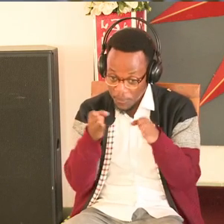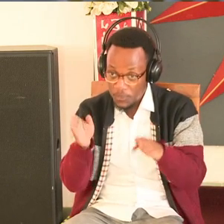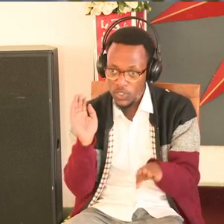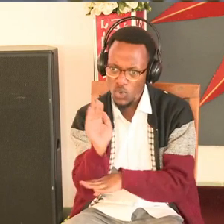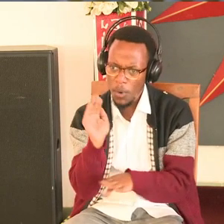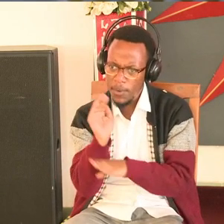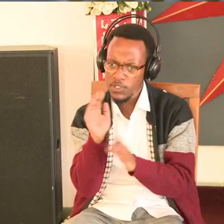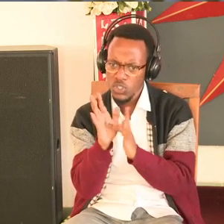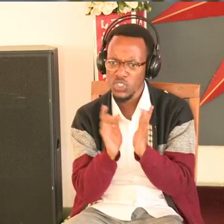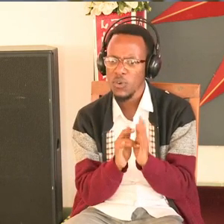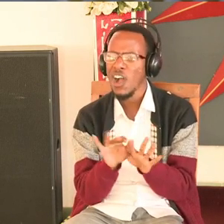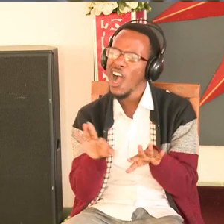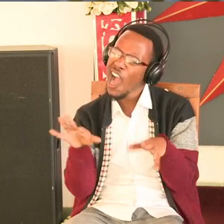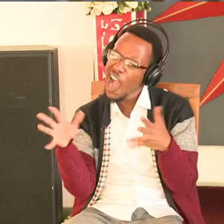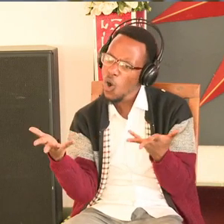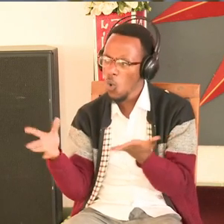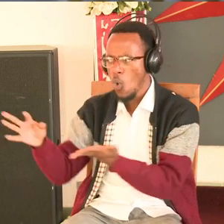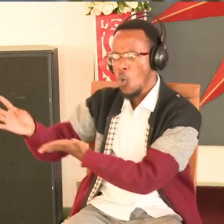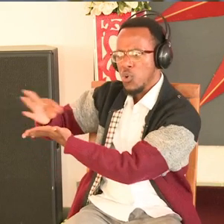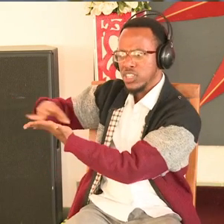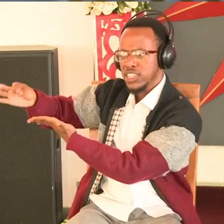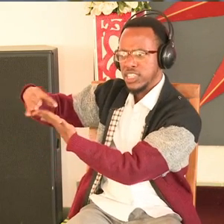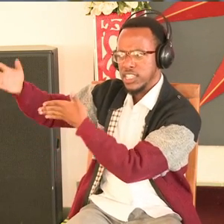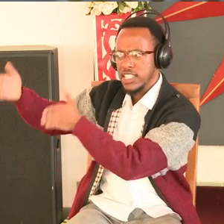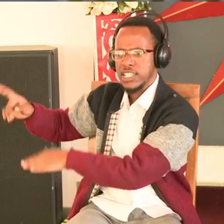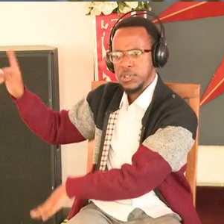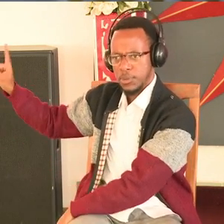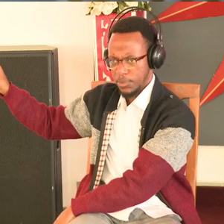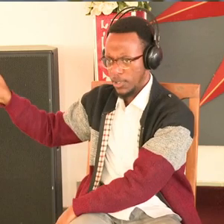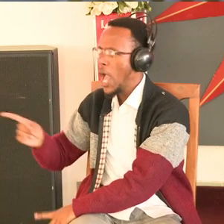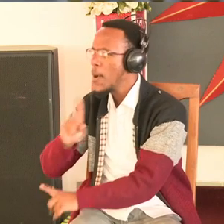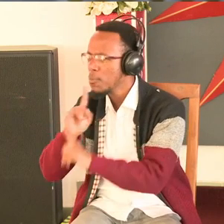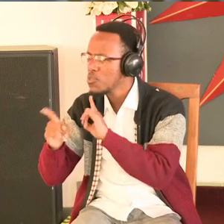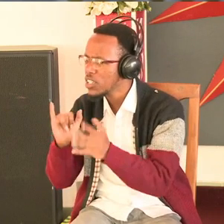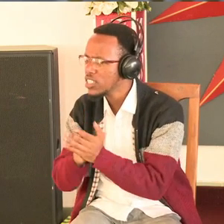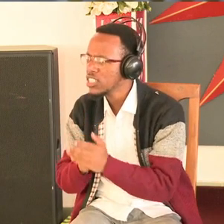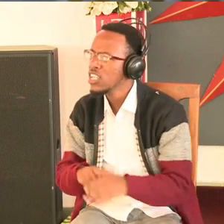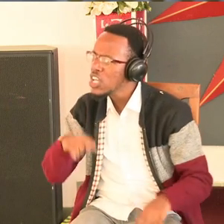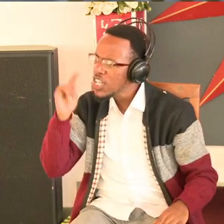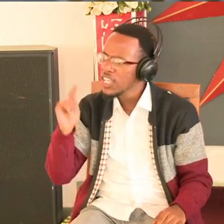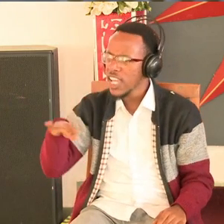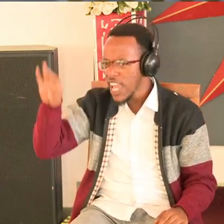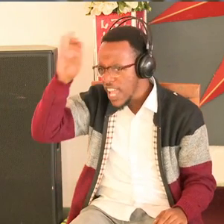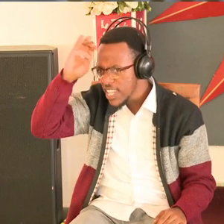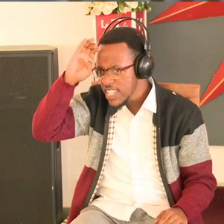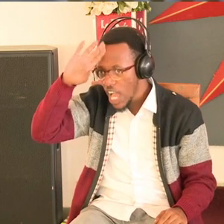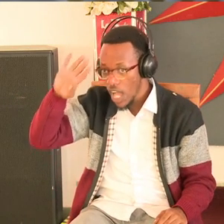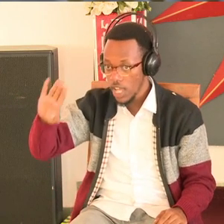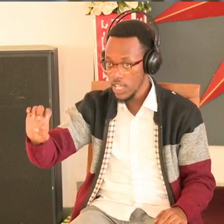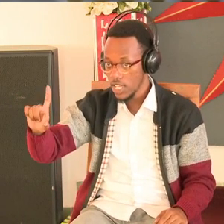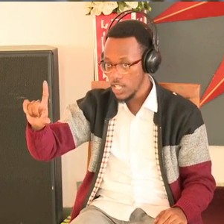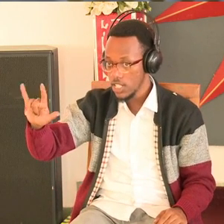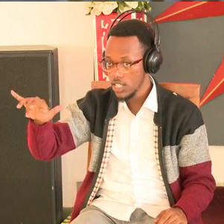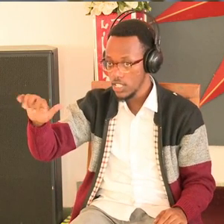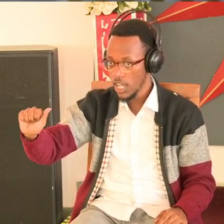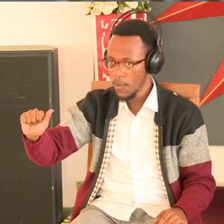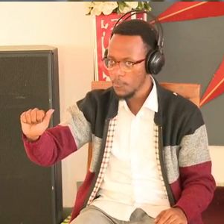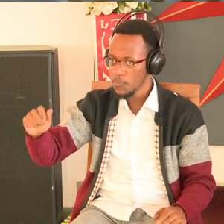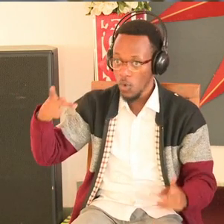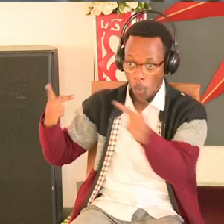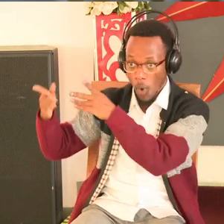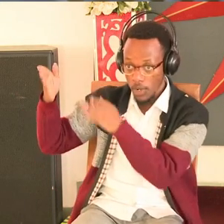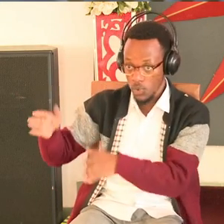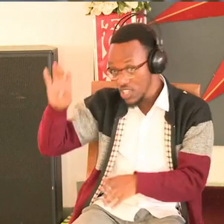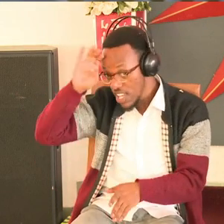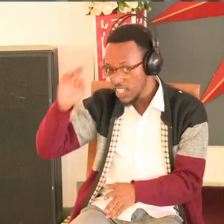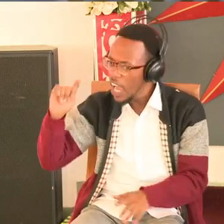comment donc les scribes peuvent-ils dire qu'il faut qu'Élie vienne premièrement? Abigishwa